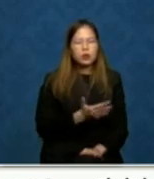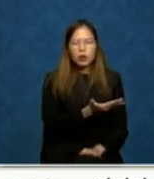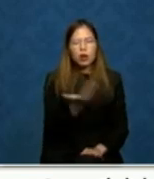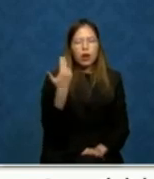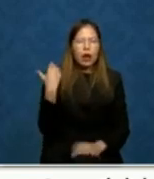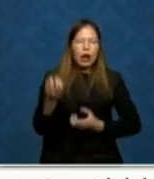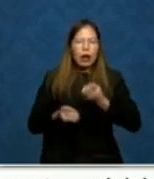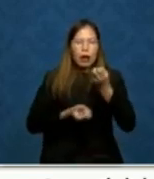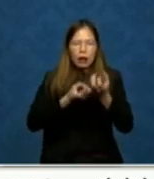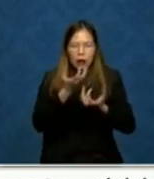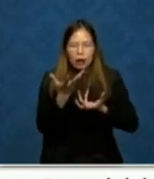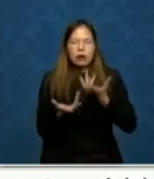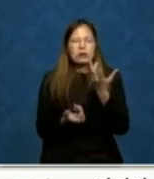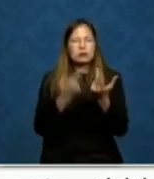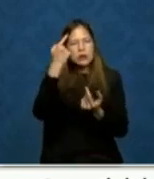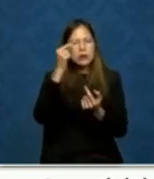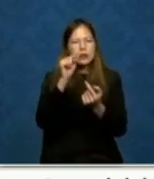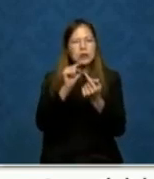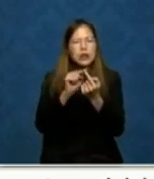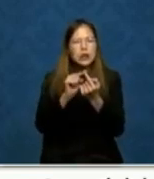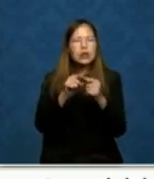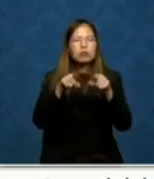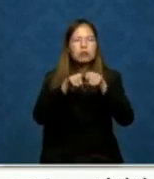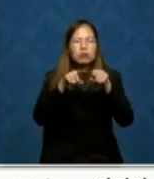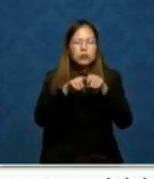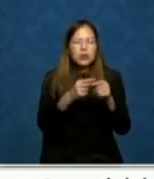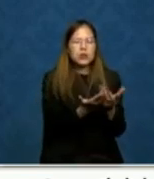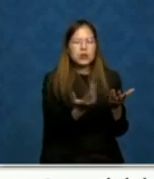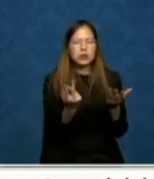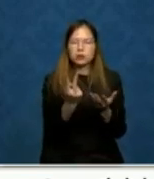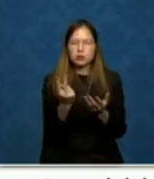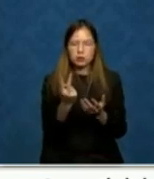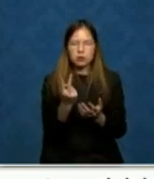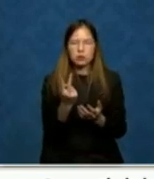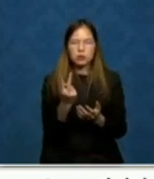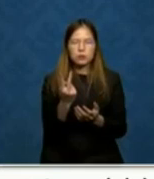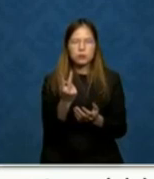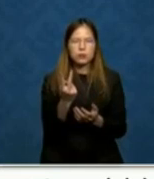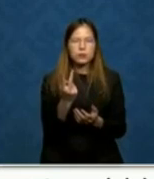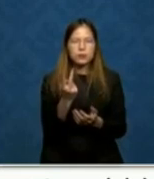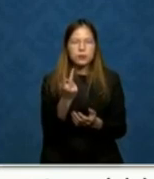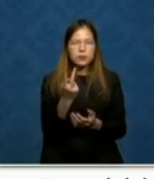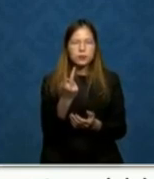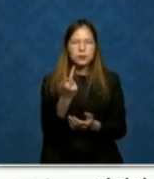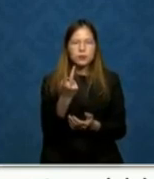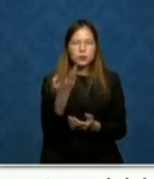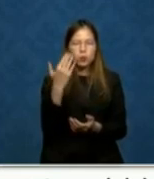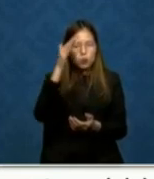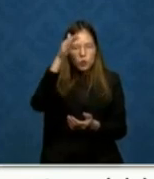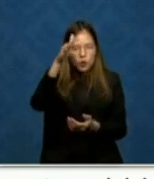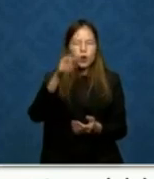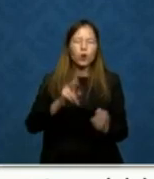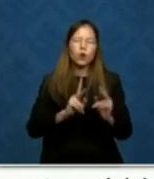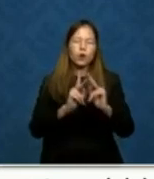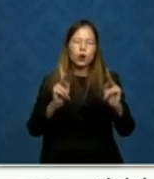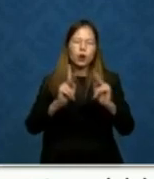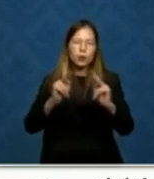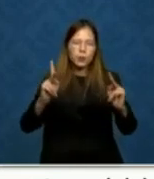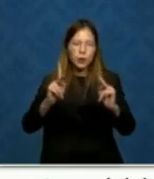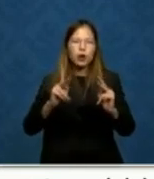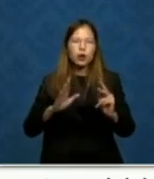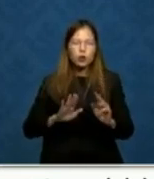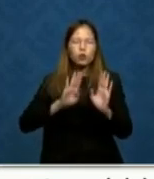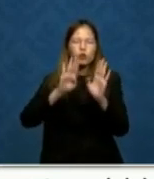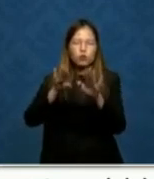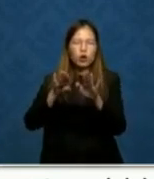การอภิปรายค่ะทุกท่านเห็นด้วยทั้ง2ฉบับและสิ่งต่อไปที่จะถกในชั้นกรรมธิการนั้นก็ต้อง